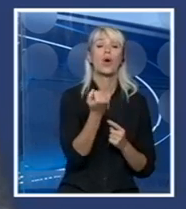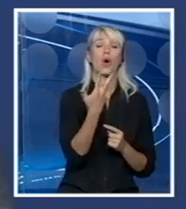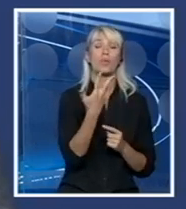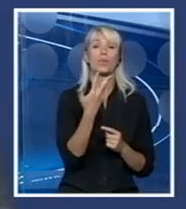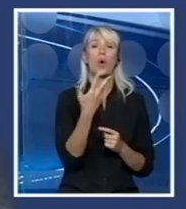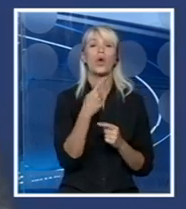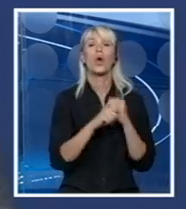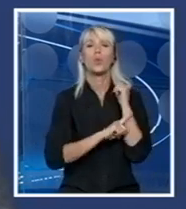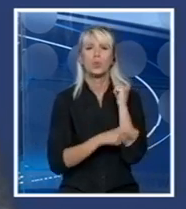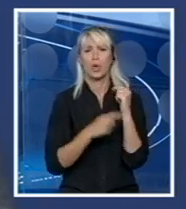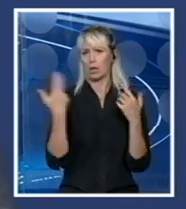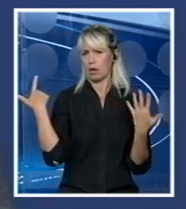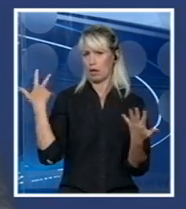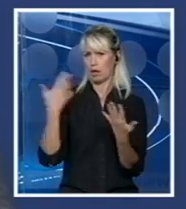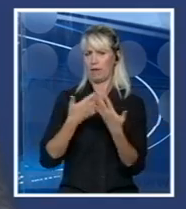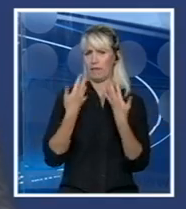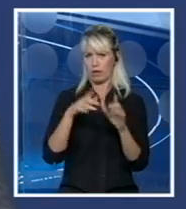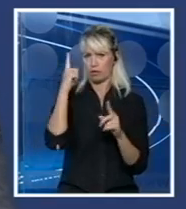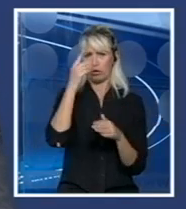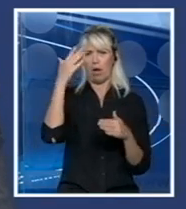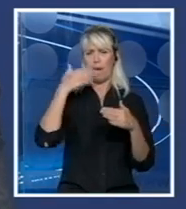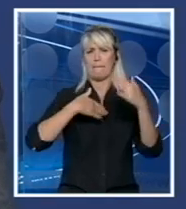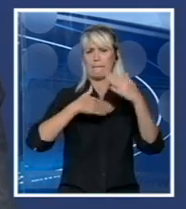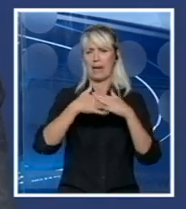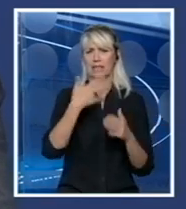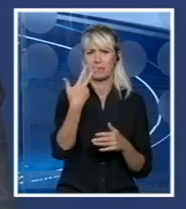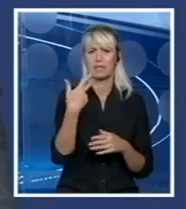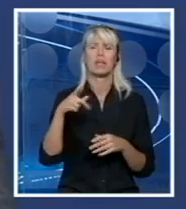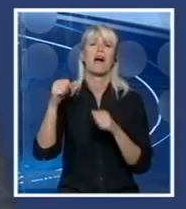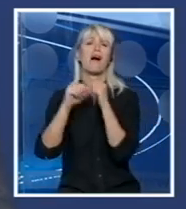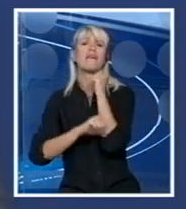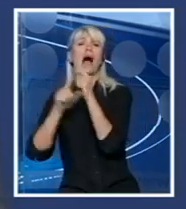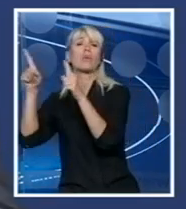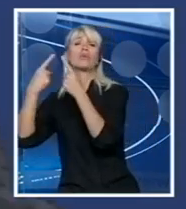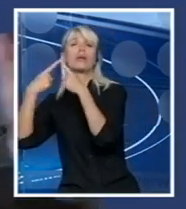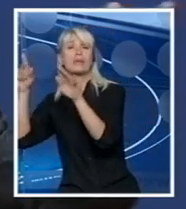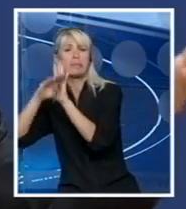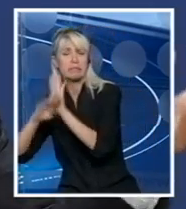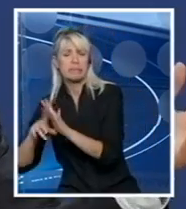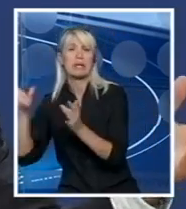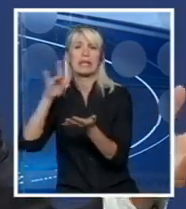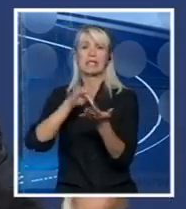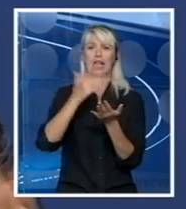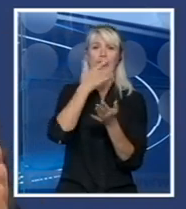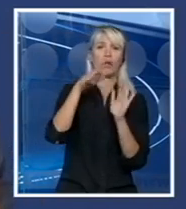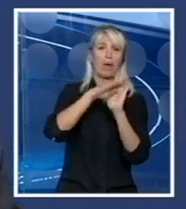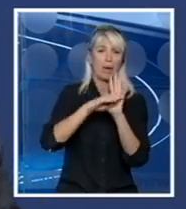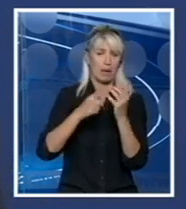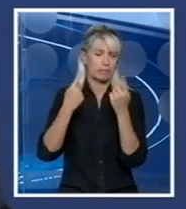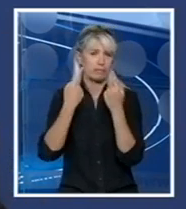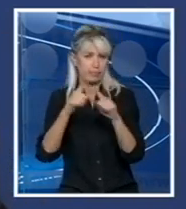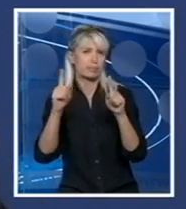struktura postoji godinama. Fakulteti se finansiraju prema broju studenata. Tamo je to jedna druga struktura. Možete imati i 100-200 studenta u